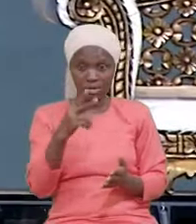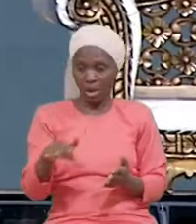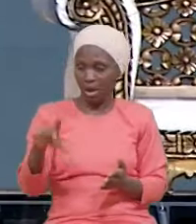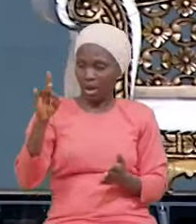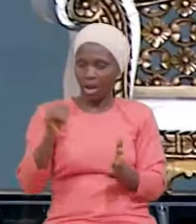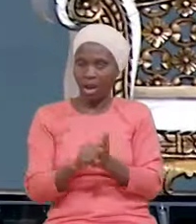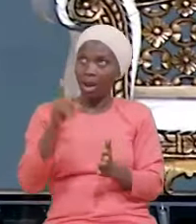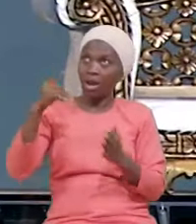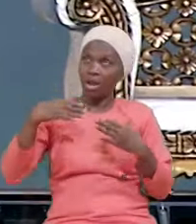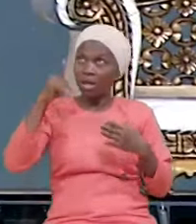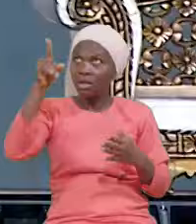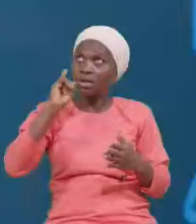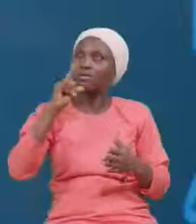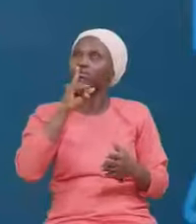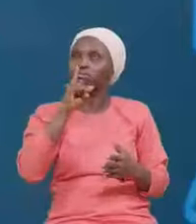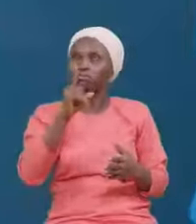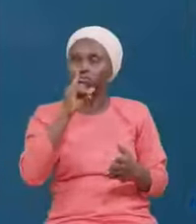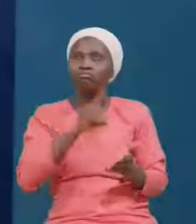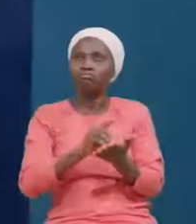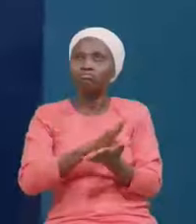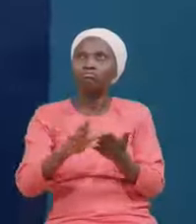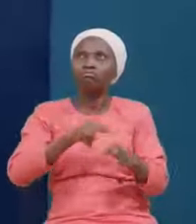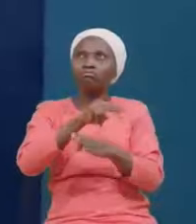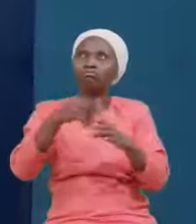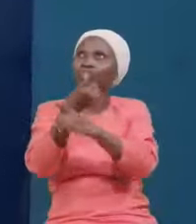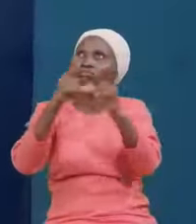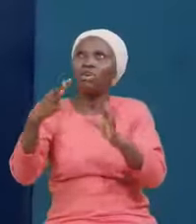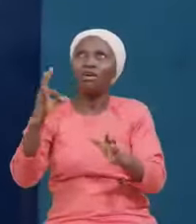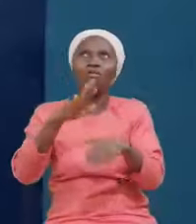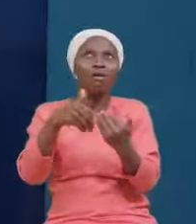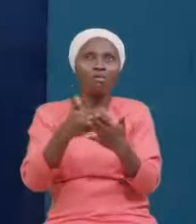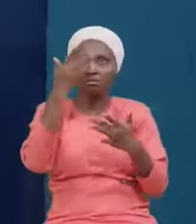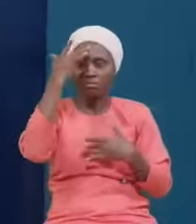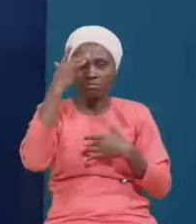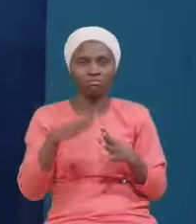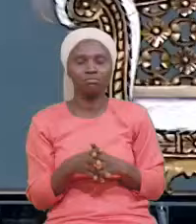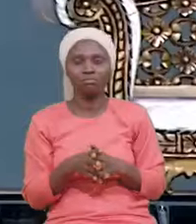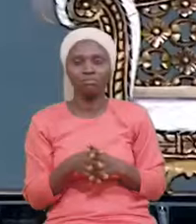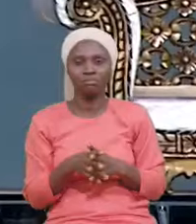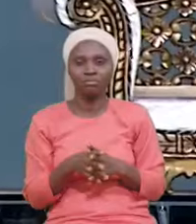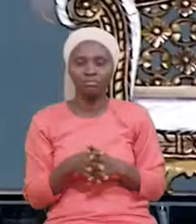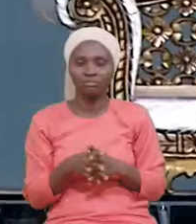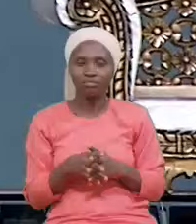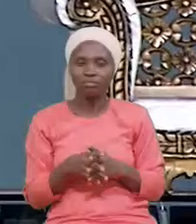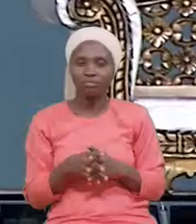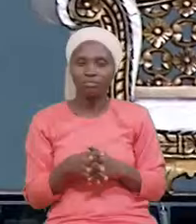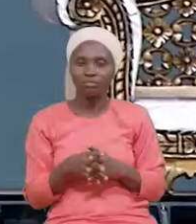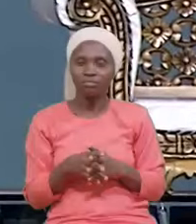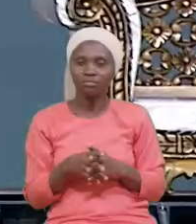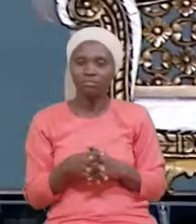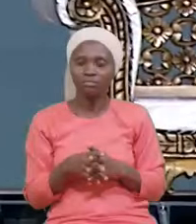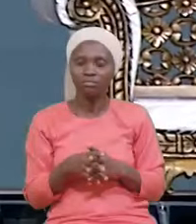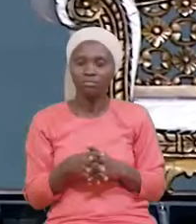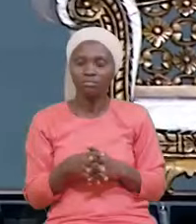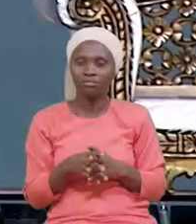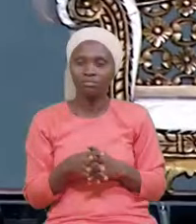the supernatural liberator. From all sicknesses. ప్రకృతికి అతీతమైన విడుదల ఇచ్చేవాడు సకల రోగాల నుంచి